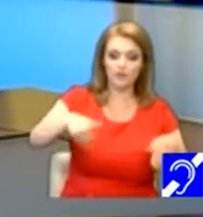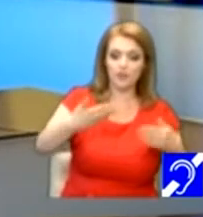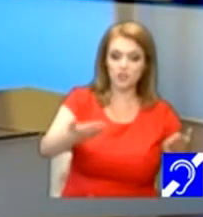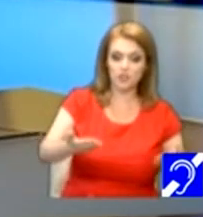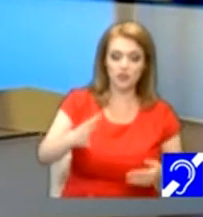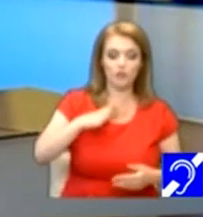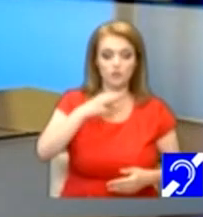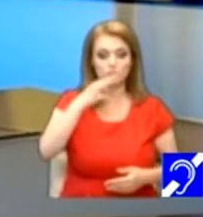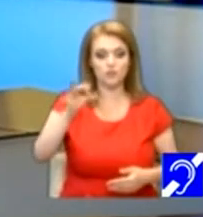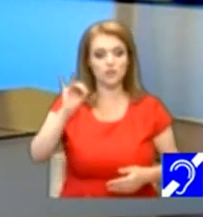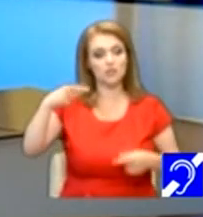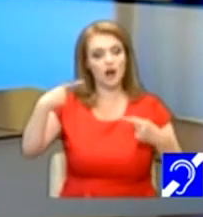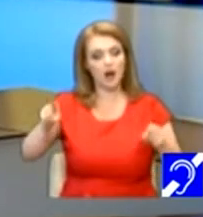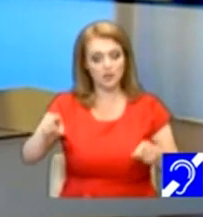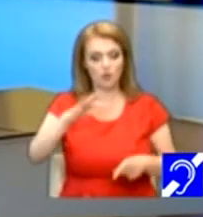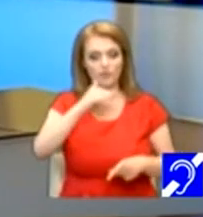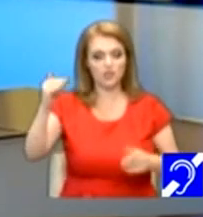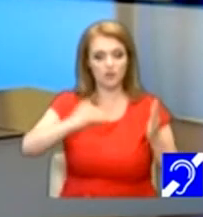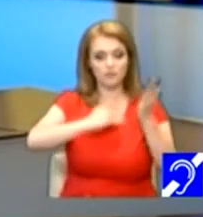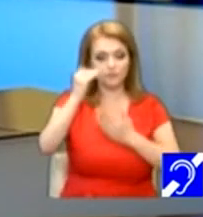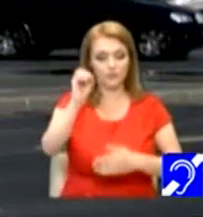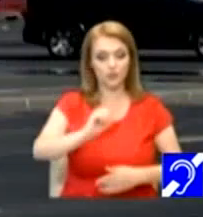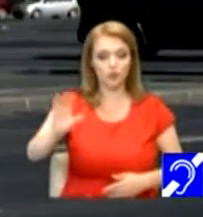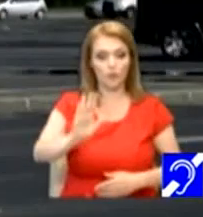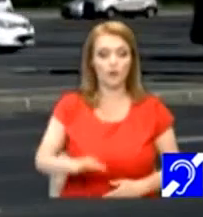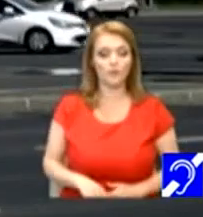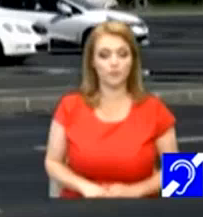au venit și din partea altor lideri europeni.